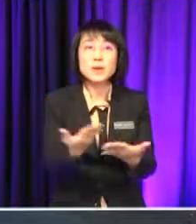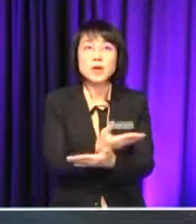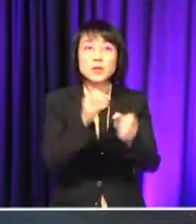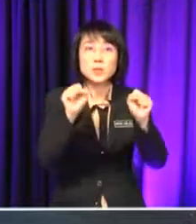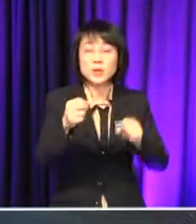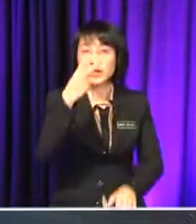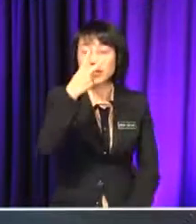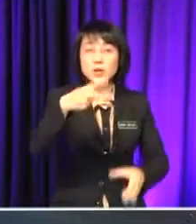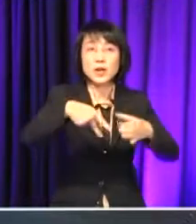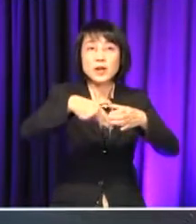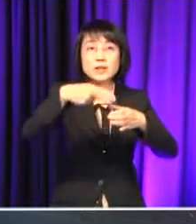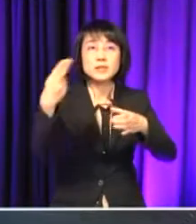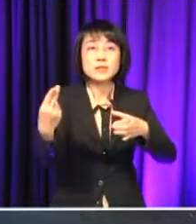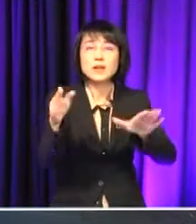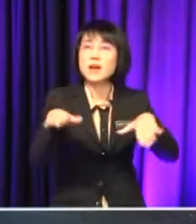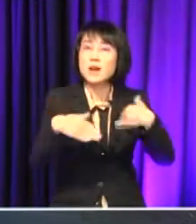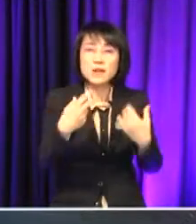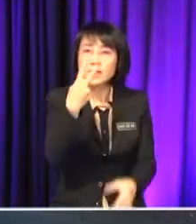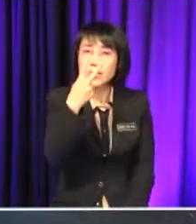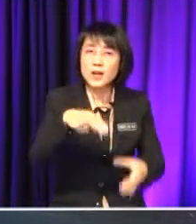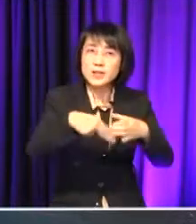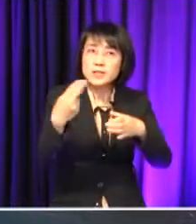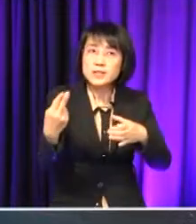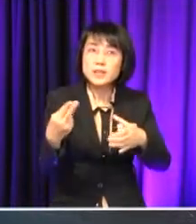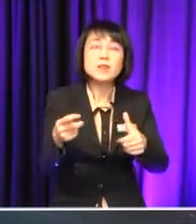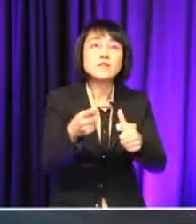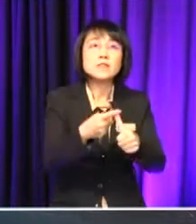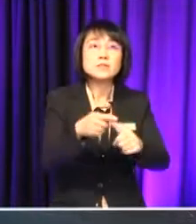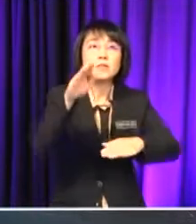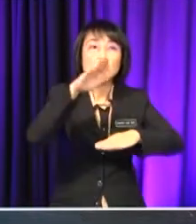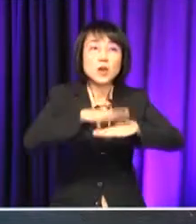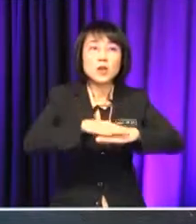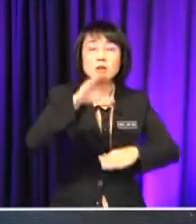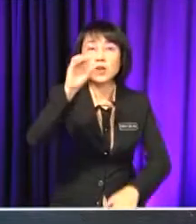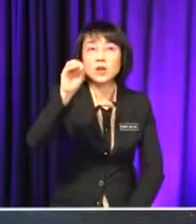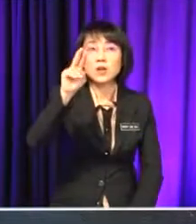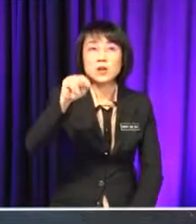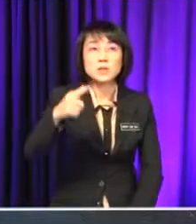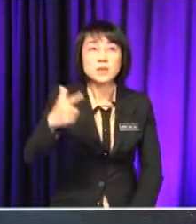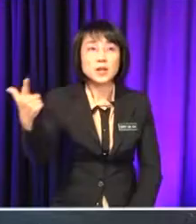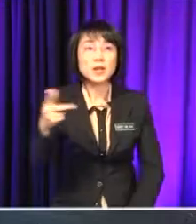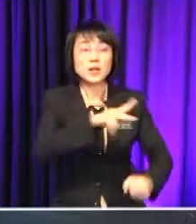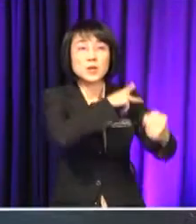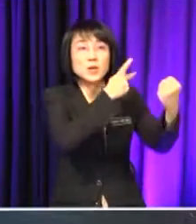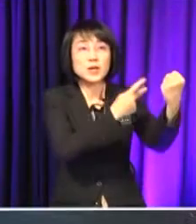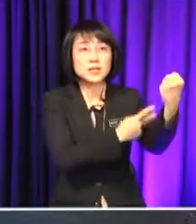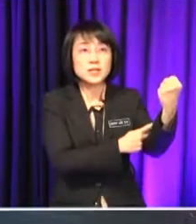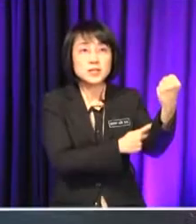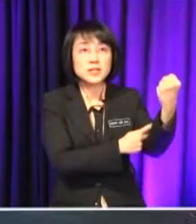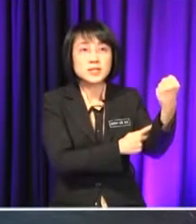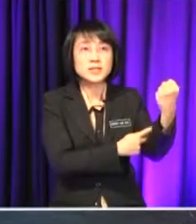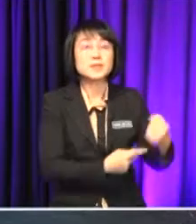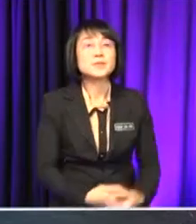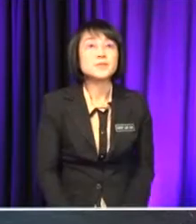Fizi. Macam mana tengok hasilnya, cikgu? Okey, yang pertama sekali kita perlu onkan bekalan kuasa. Okey. Saya onkan bekalan Baik, kuasa. cikgu.